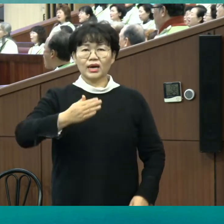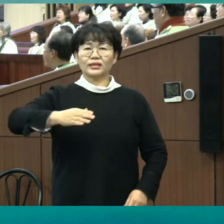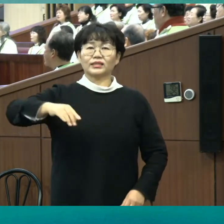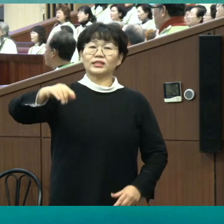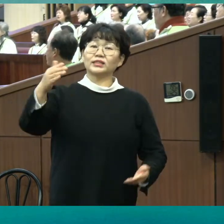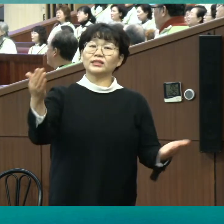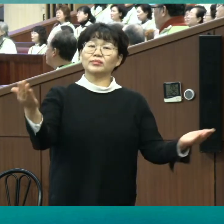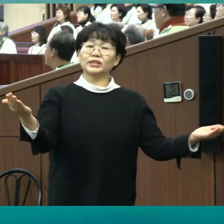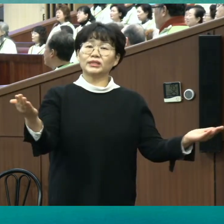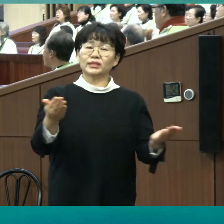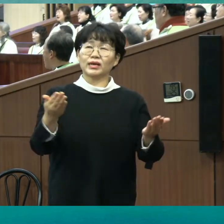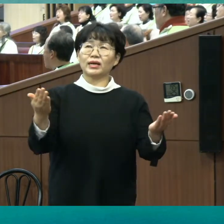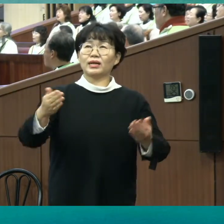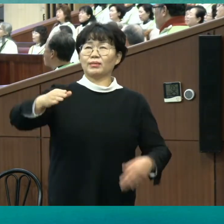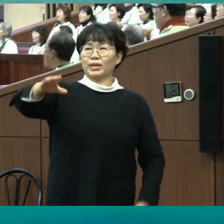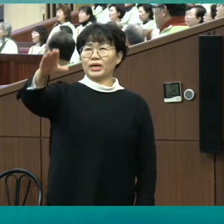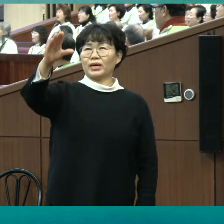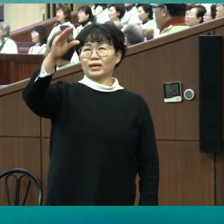선하심을